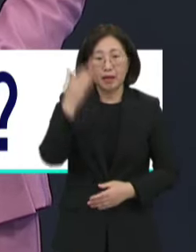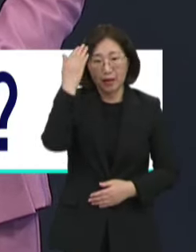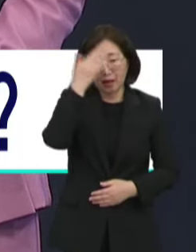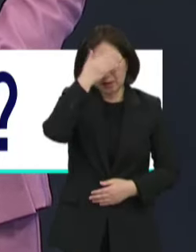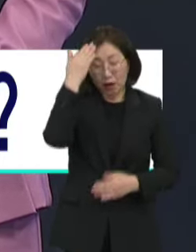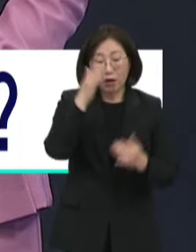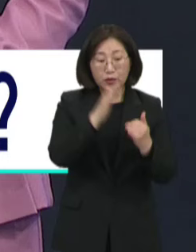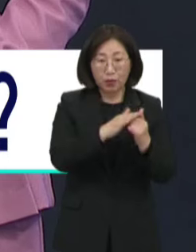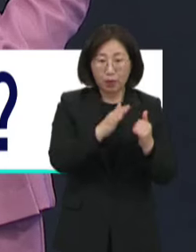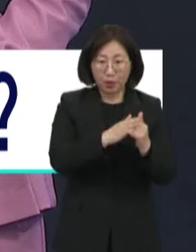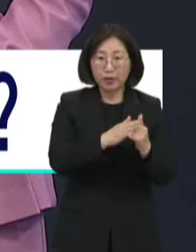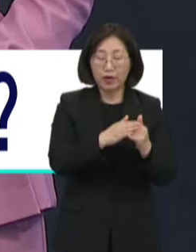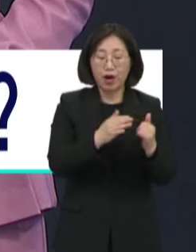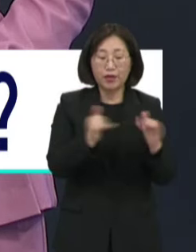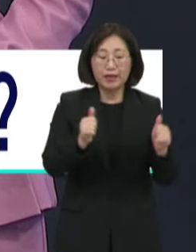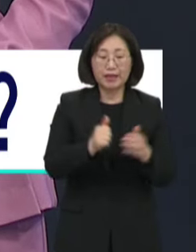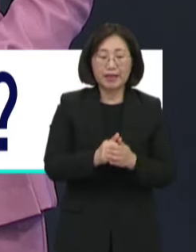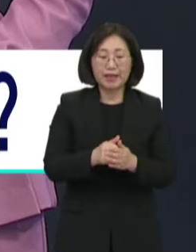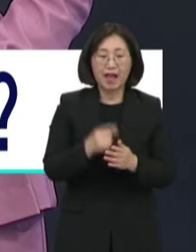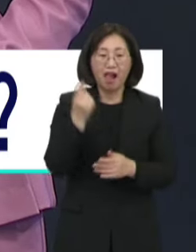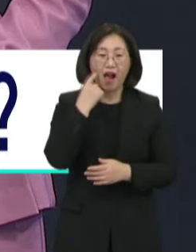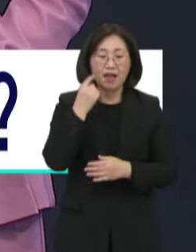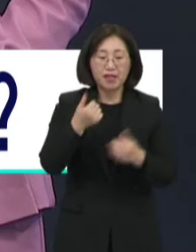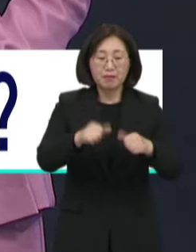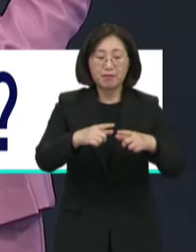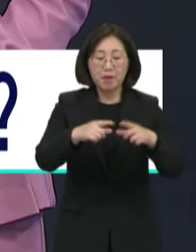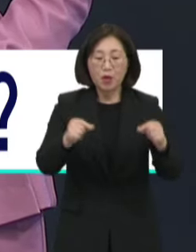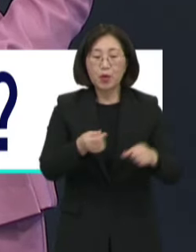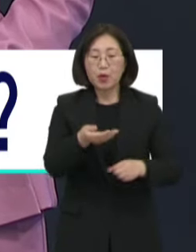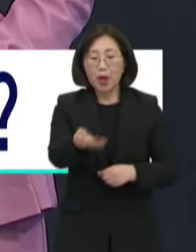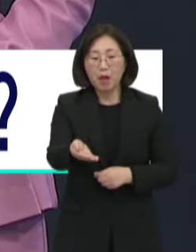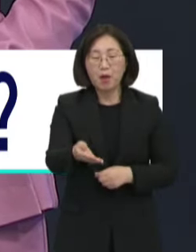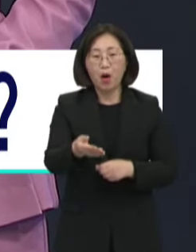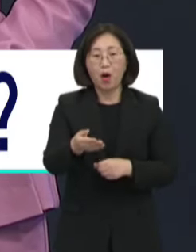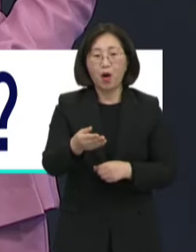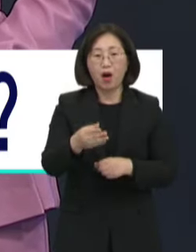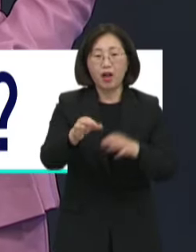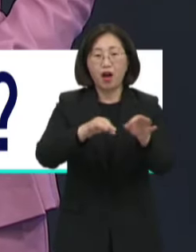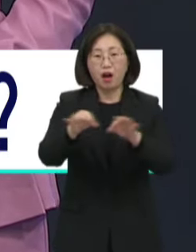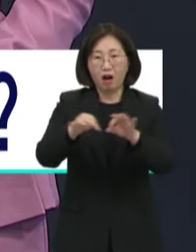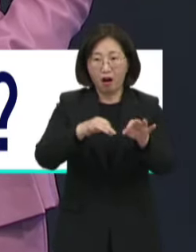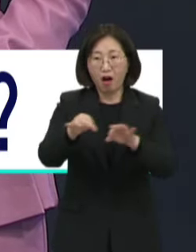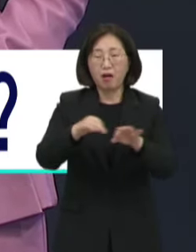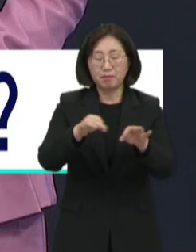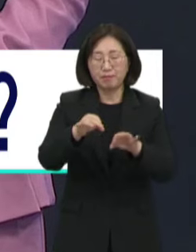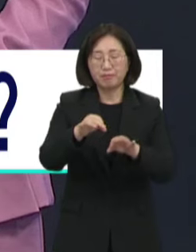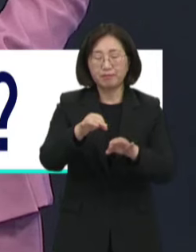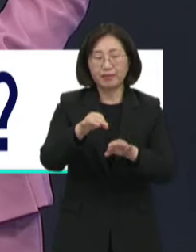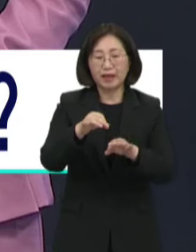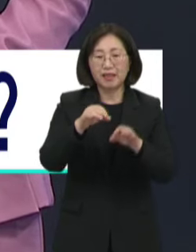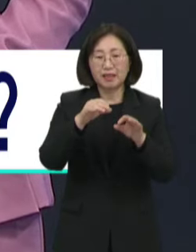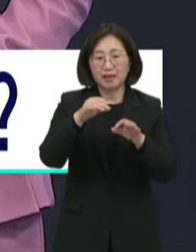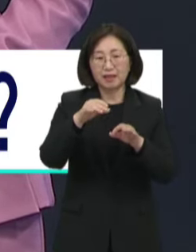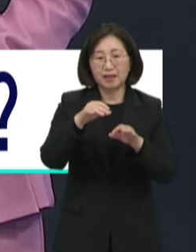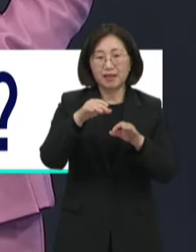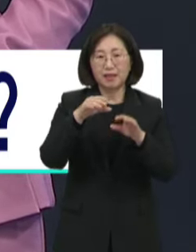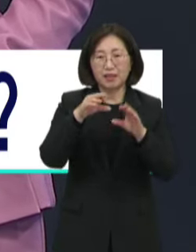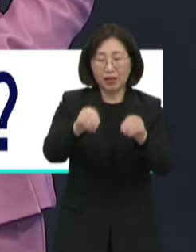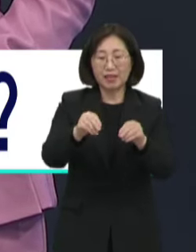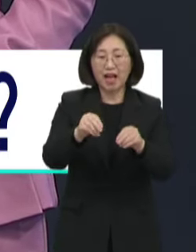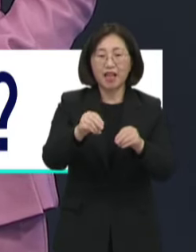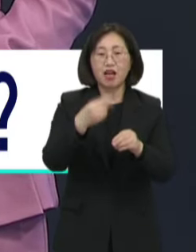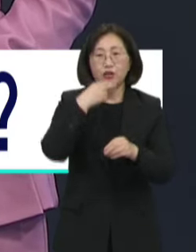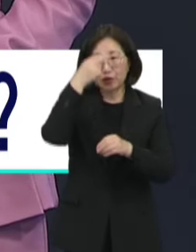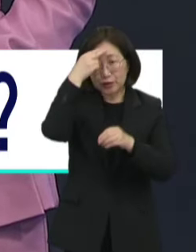청소년들이 내민 가짜 신분증에 속아 술을 팔다 영업정지까지 당하는 업주들의 불만이 많았는데요. 정부가 CCTV에